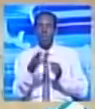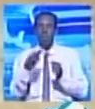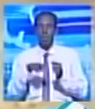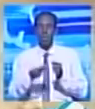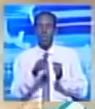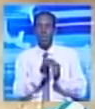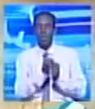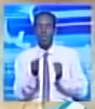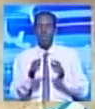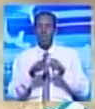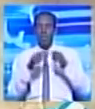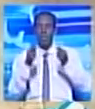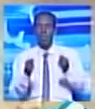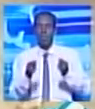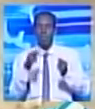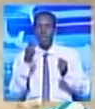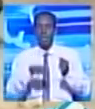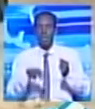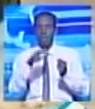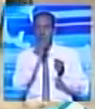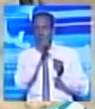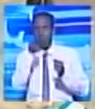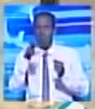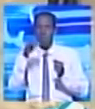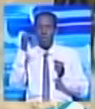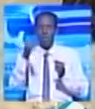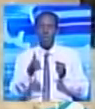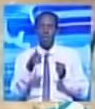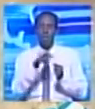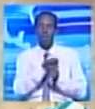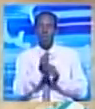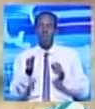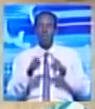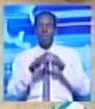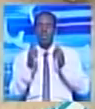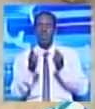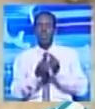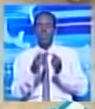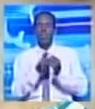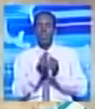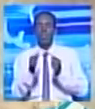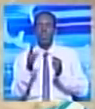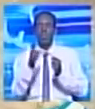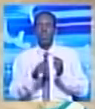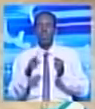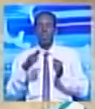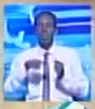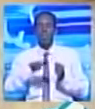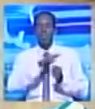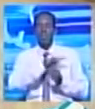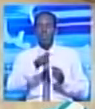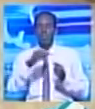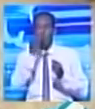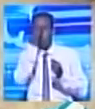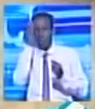interrogée, déclare ne l'avoir jamais vu de face et de jour, l'individu, jusqu'au jour de son arrestation. « Nous ne savions rien de lui »,